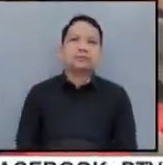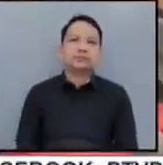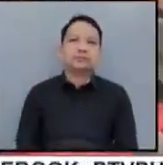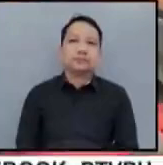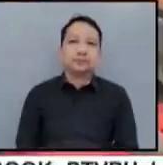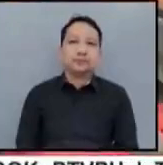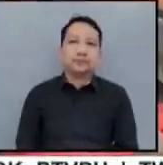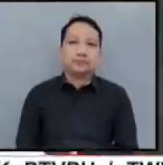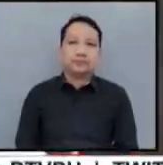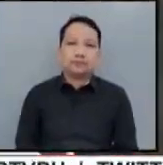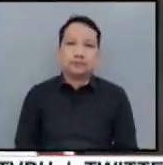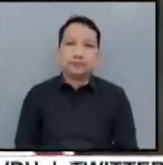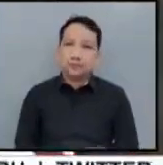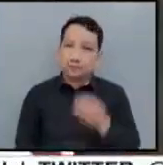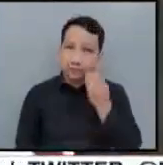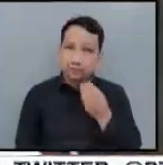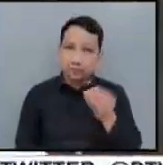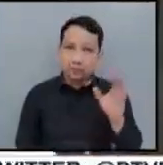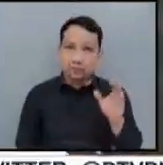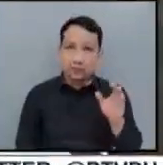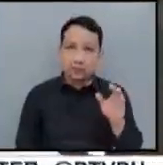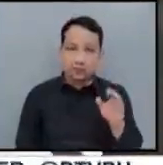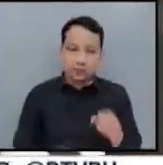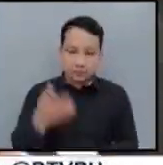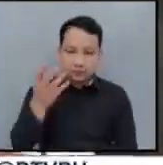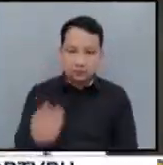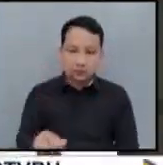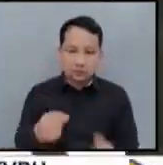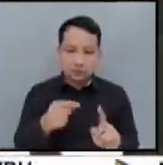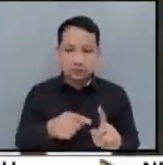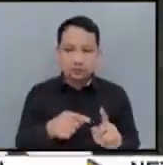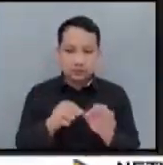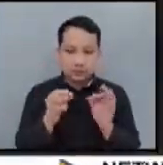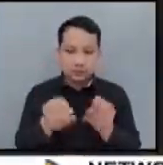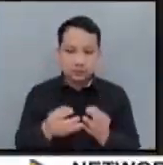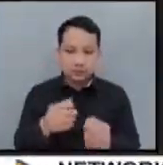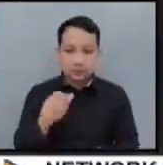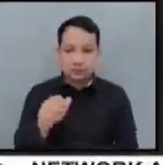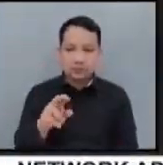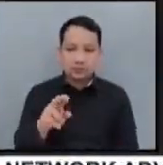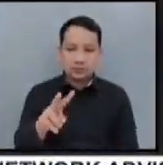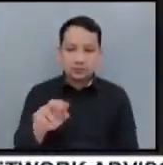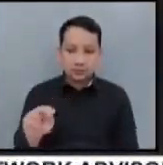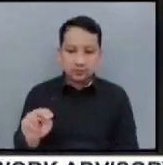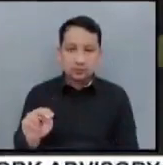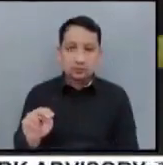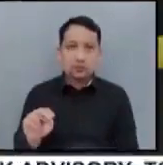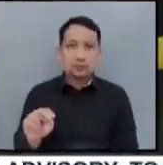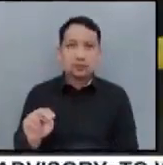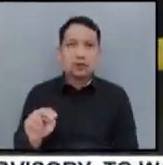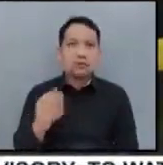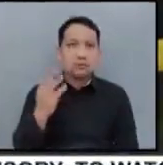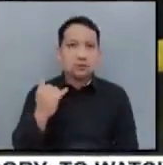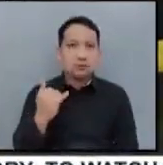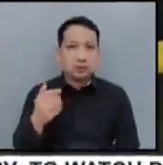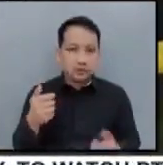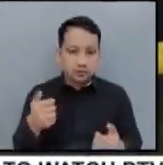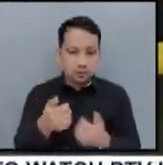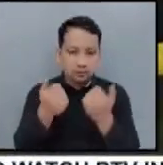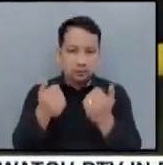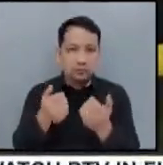Pauwi na sana ng Batangas ang pamilya ni Arvin matapos ang bakasyon sa Cebu. Ngunit dahil sa nangyaring aksidente sa Mactan